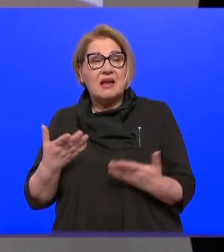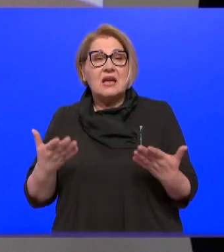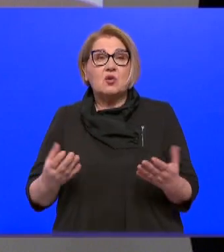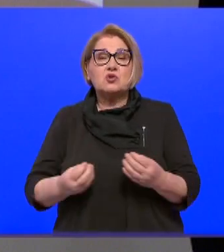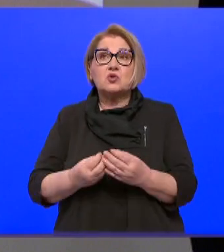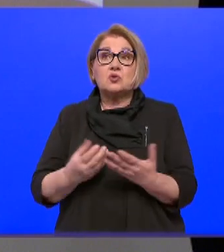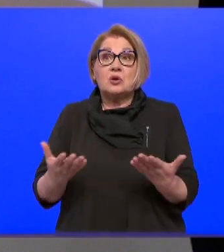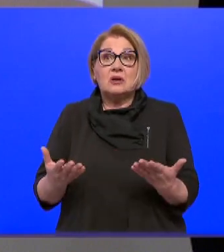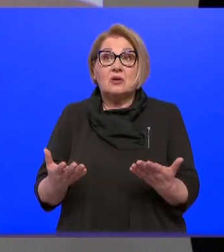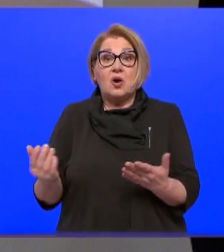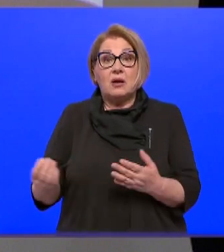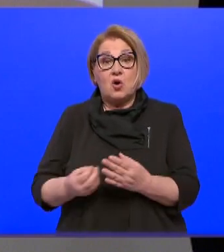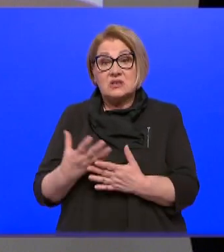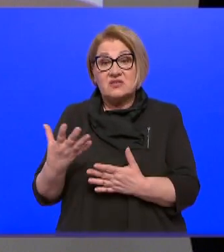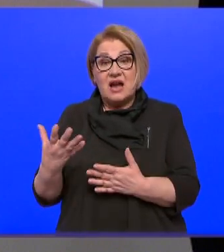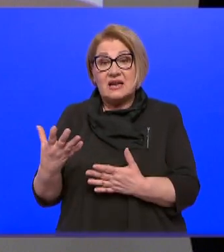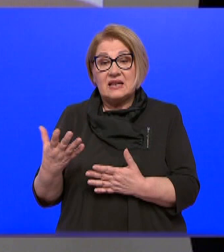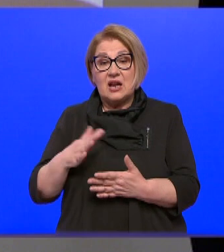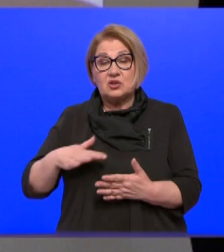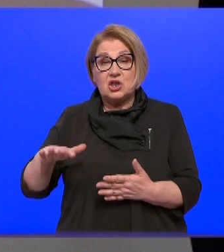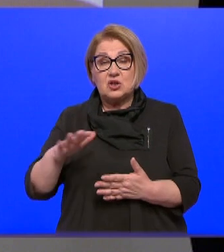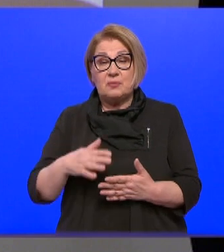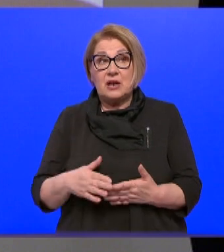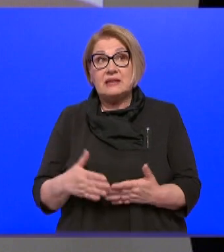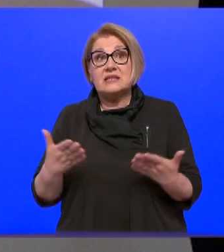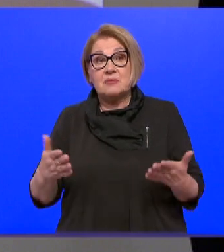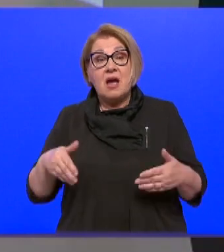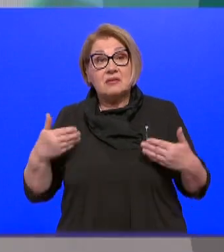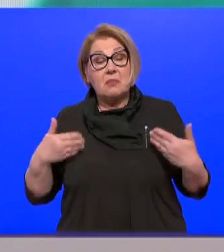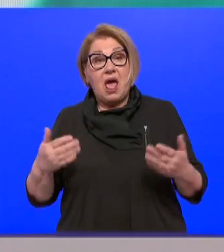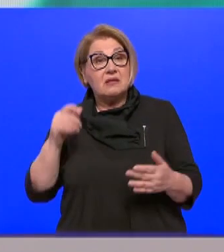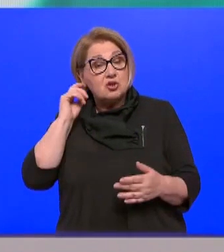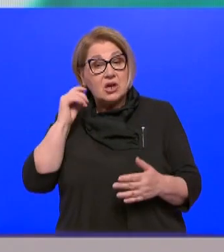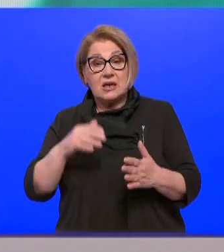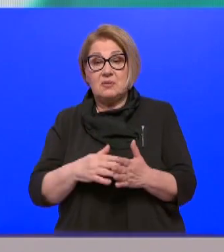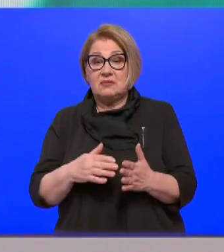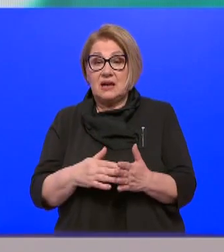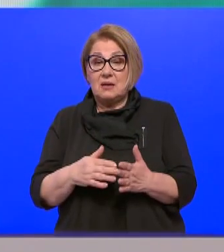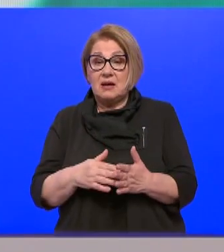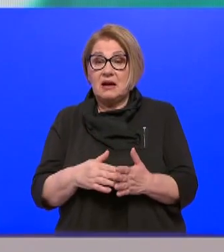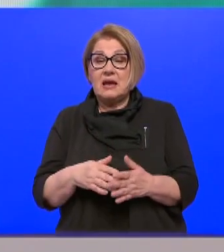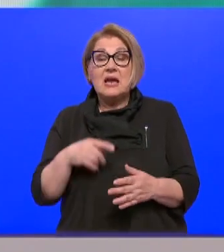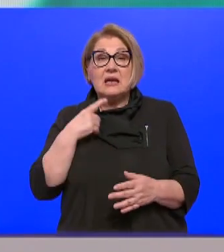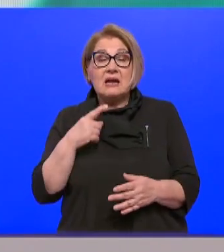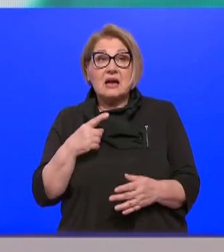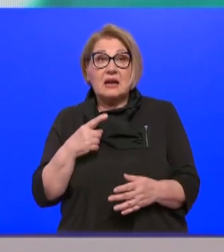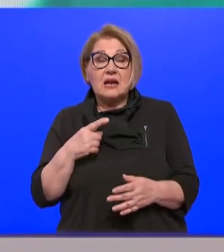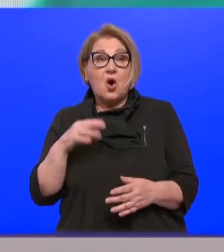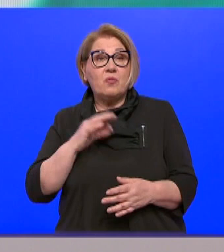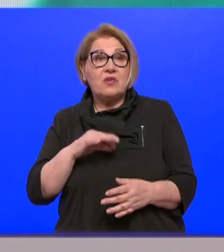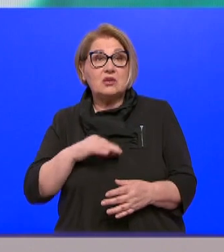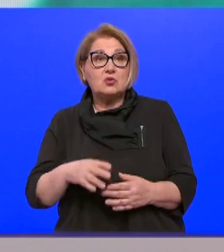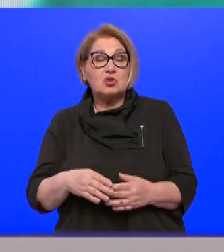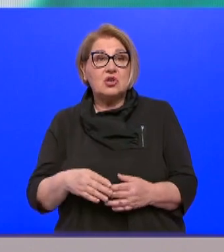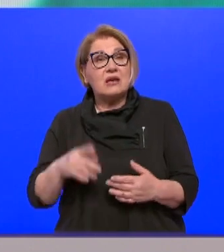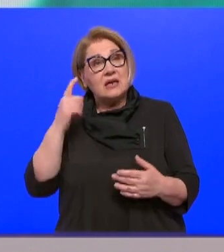područjima, ali možda na nekim prekretnicama velikim životnim. Tako da je predivno bilo slušati, inspirativno, obvezujuće